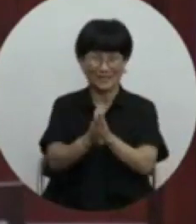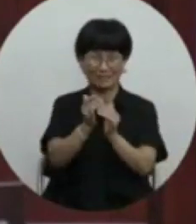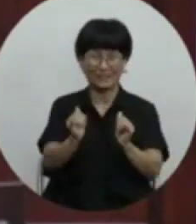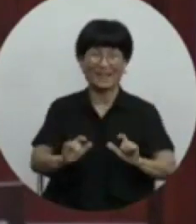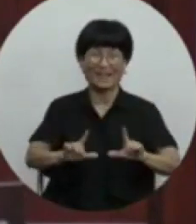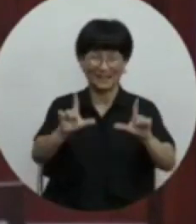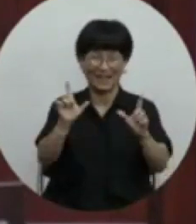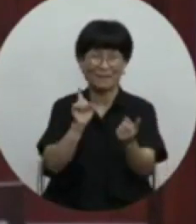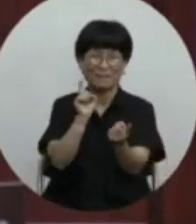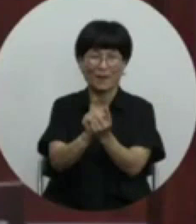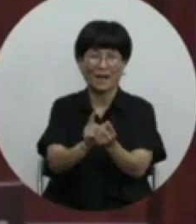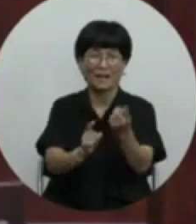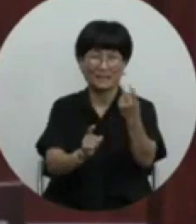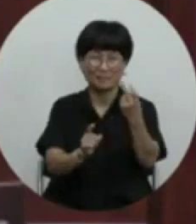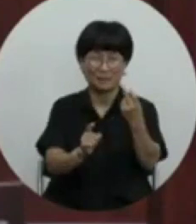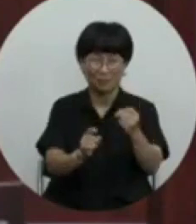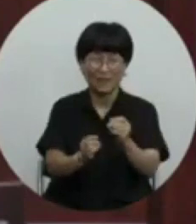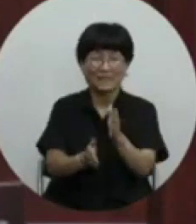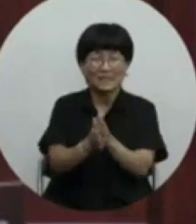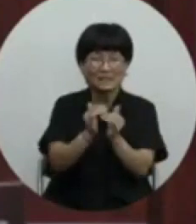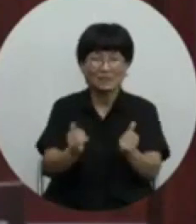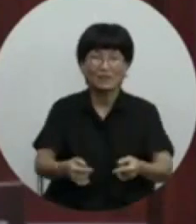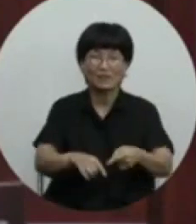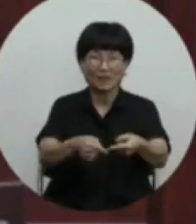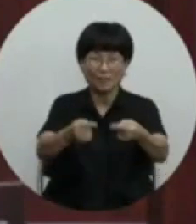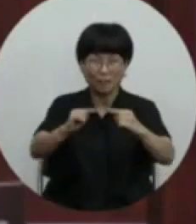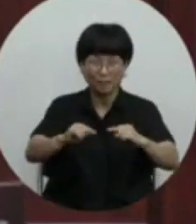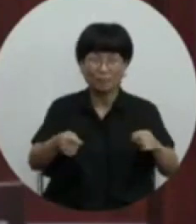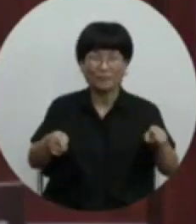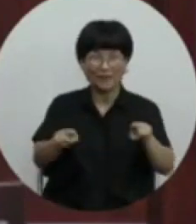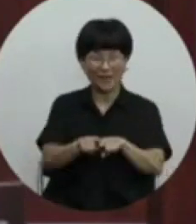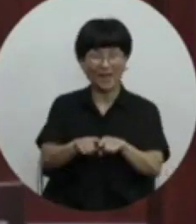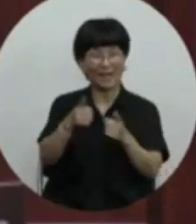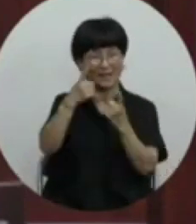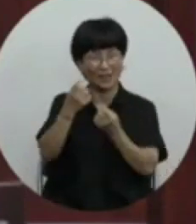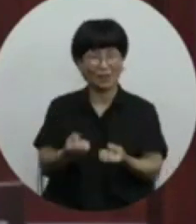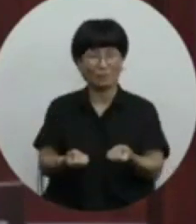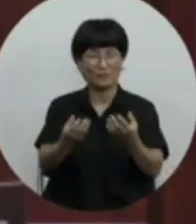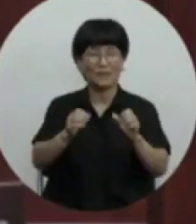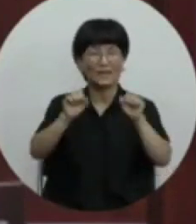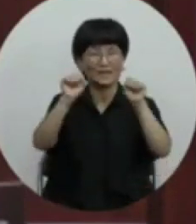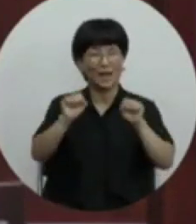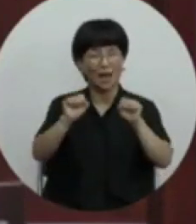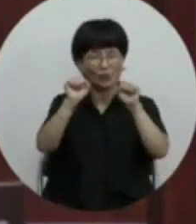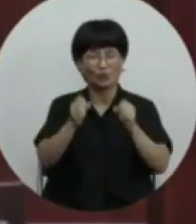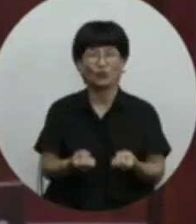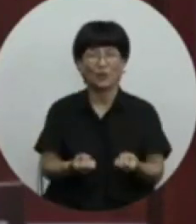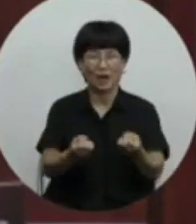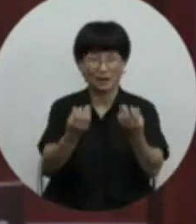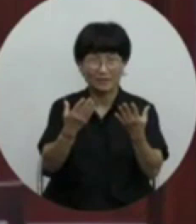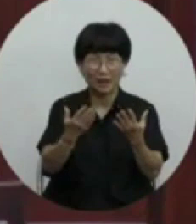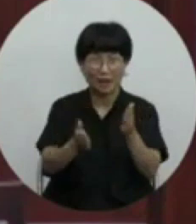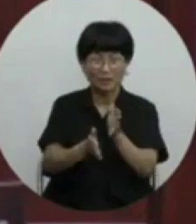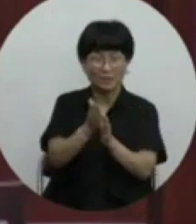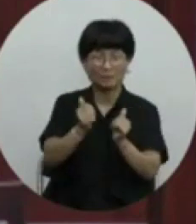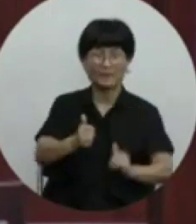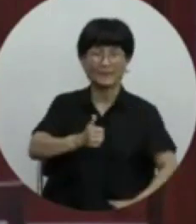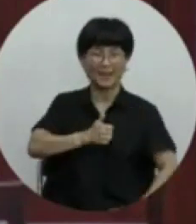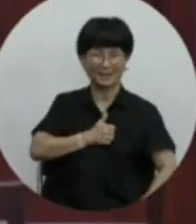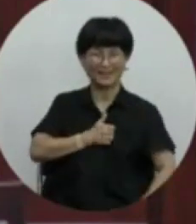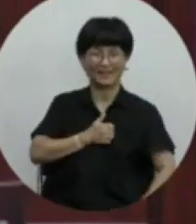맞아 12만 여주시민이 함께하는 기념식과 체육행사를 개최하여 시민의